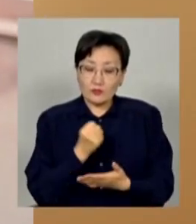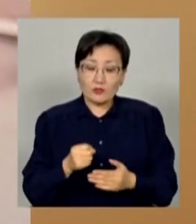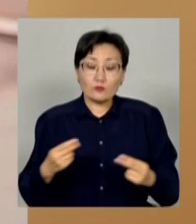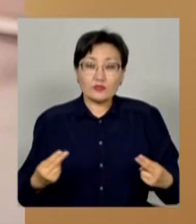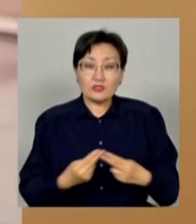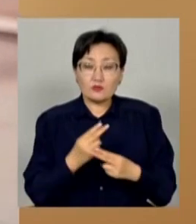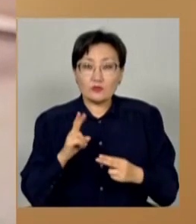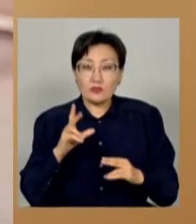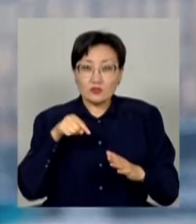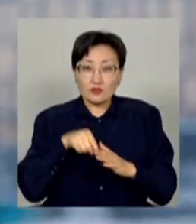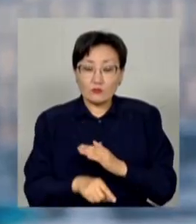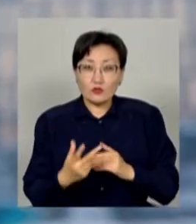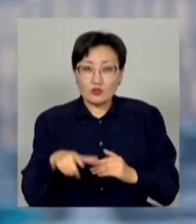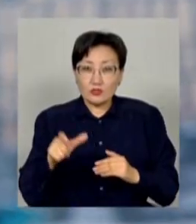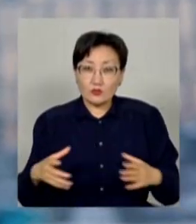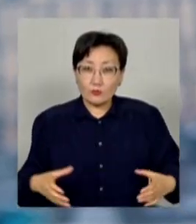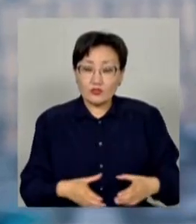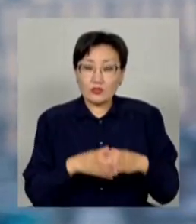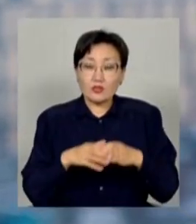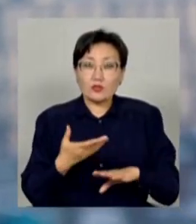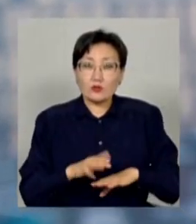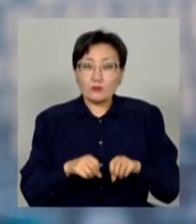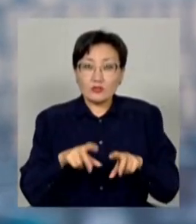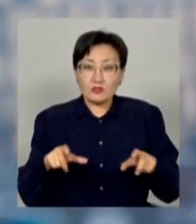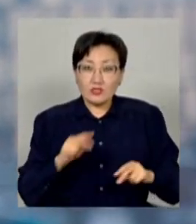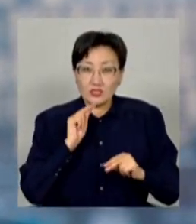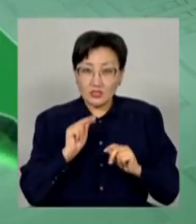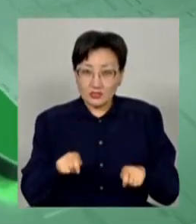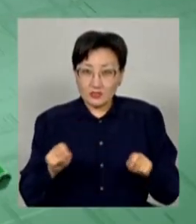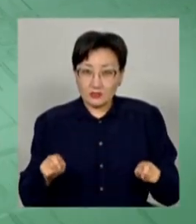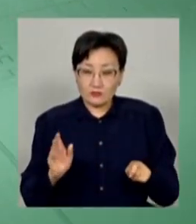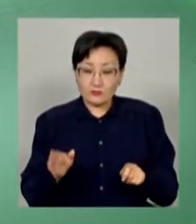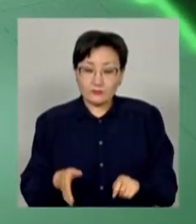Астанада пәтердегі өрттен 3 адамды құтқарған төтеншеліктер наградталады.